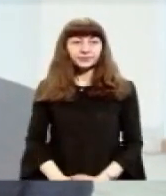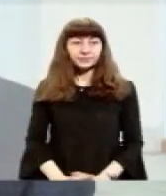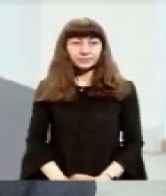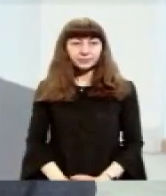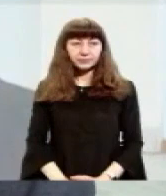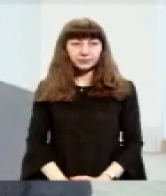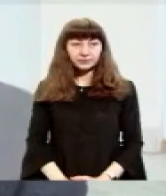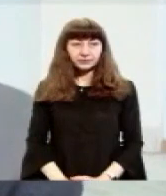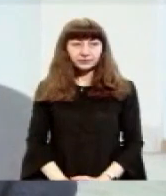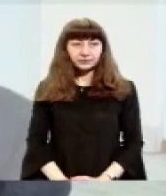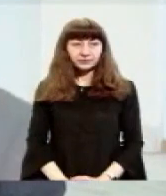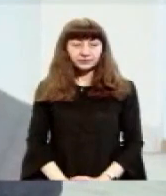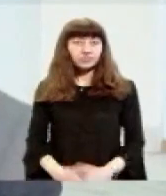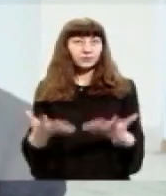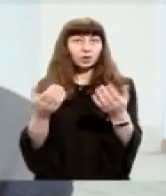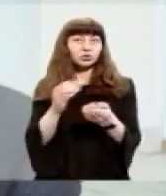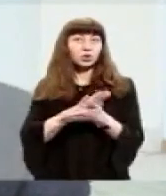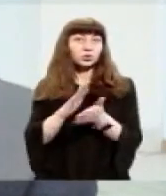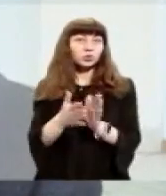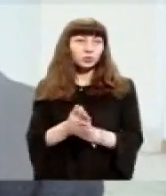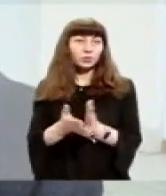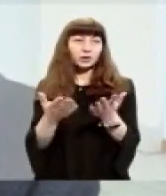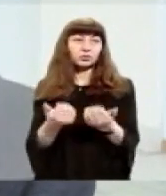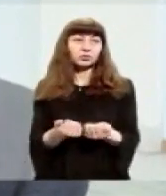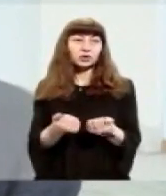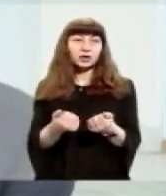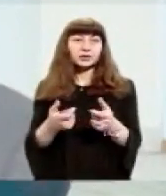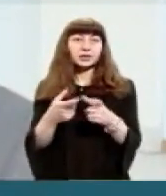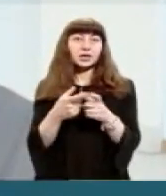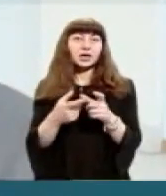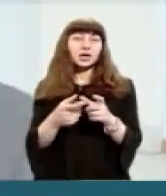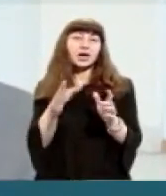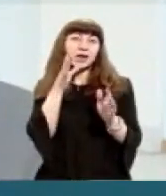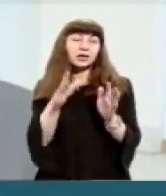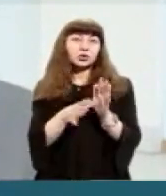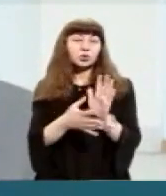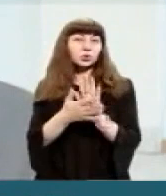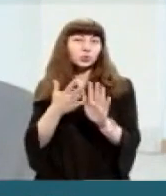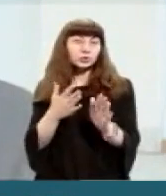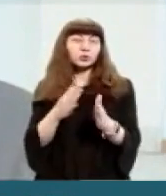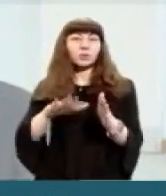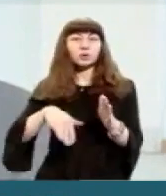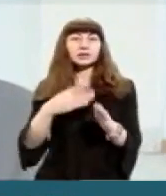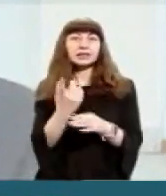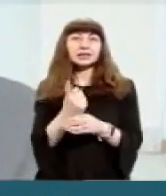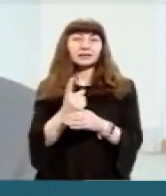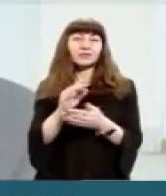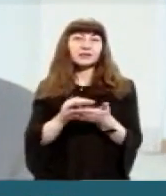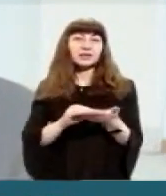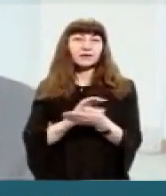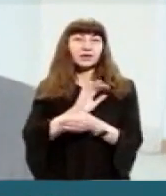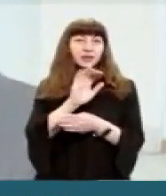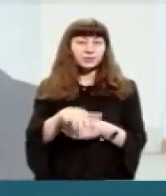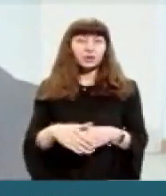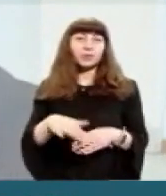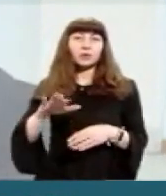Қызмет алушы электрондық кезек талонын алады, содан кейін өтінім беріледі. Кейін сату, сатып алу құжаттары, жеке куәлік тексеріледі. Кейін